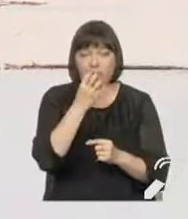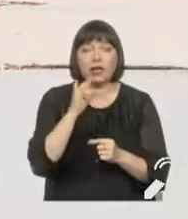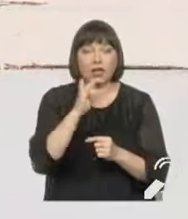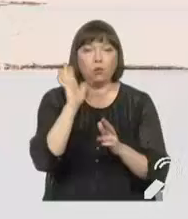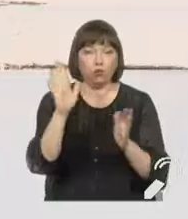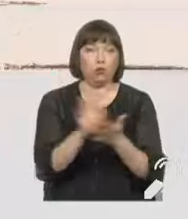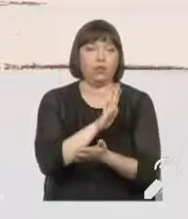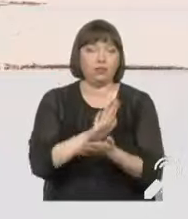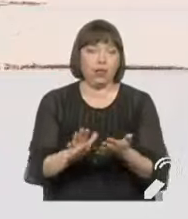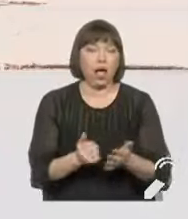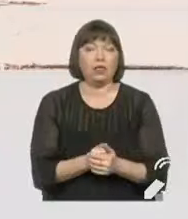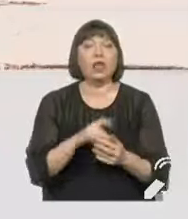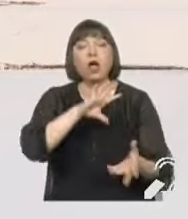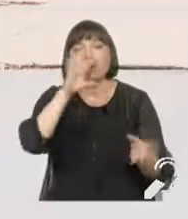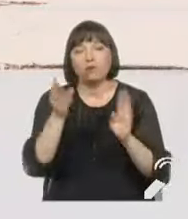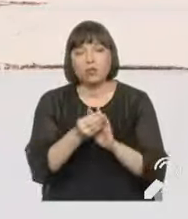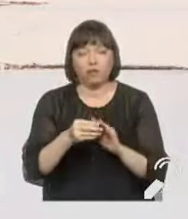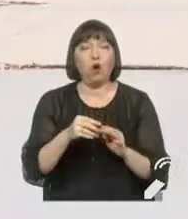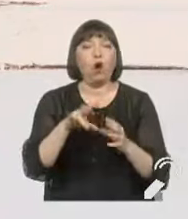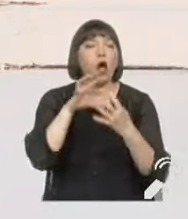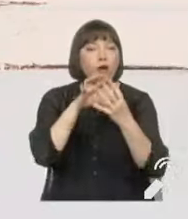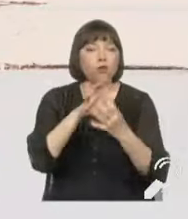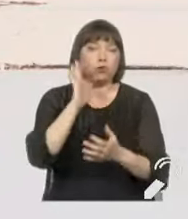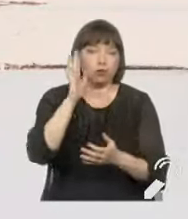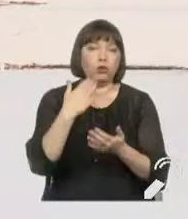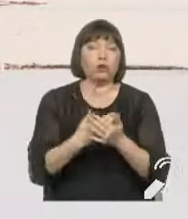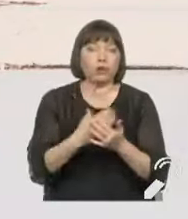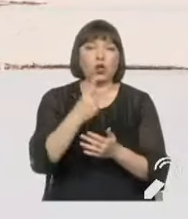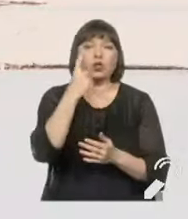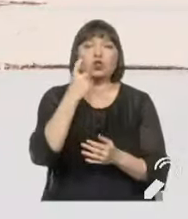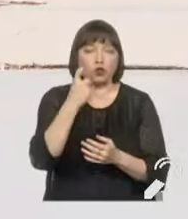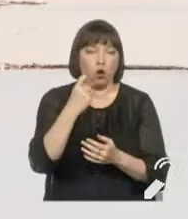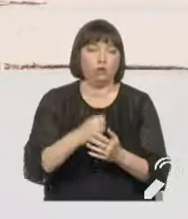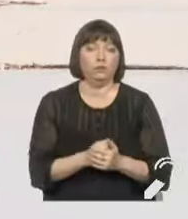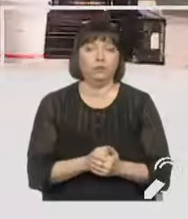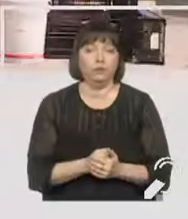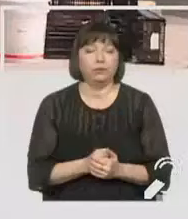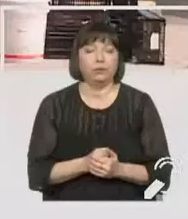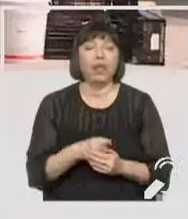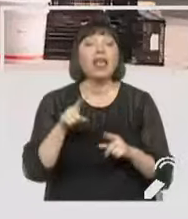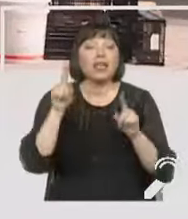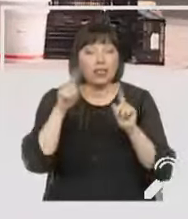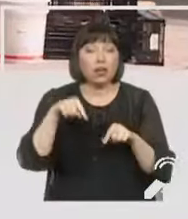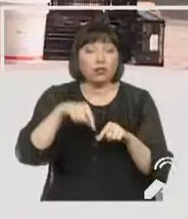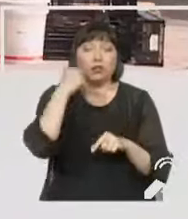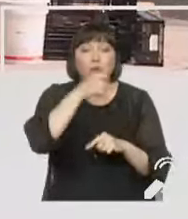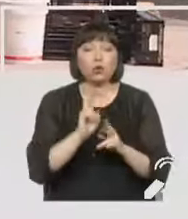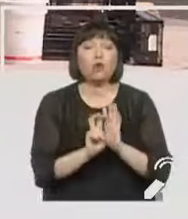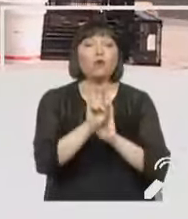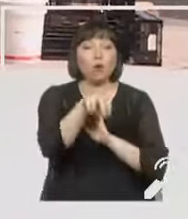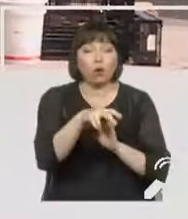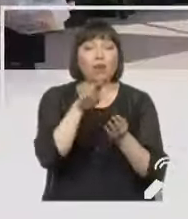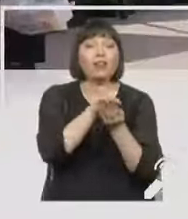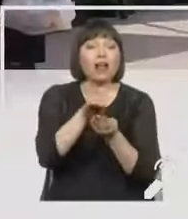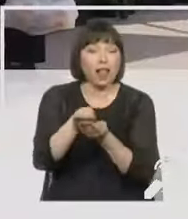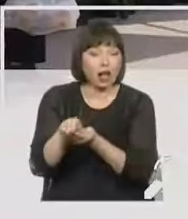vor fi gratuite. În total, pe linie vor circula 100 de unități de transport. Și în acest an, la intrările în